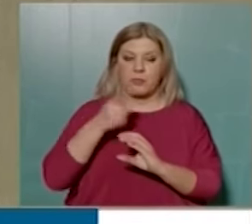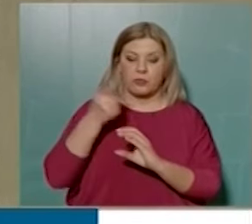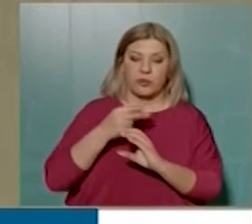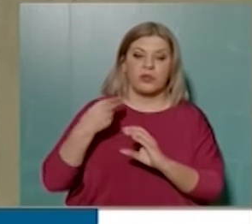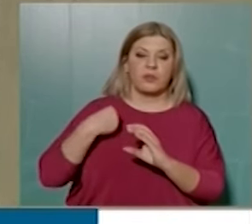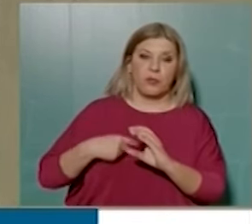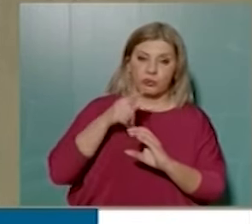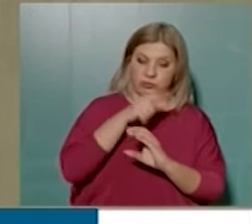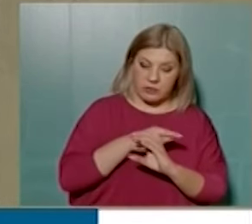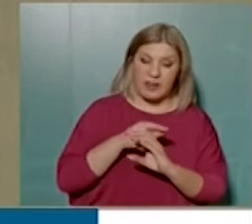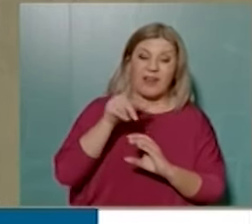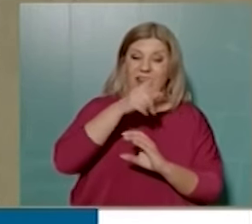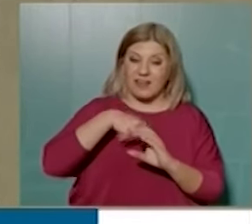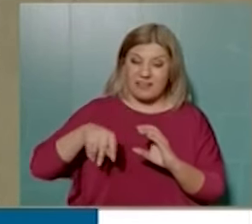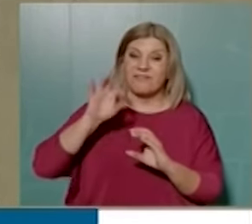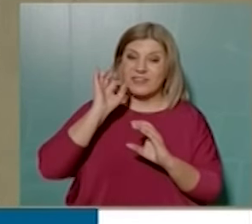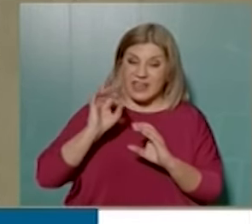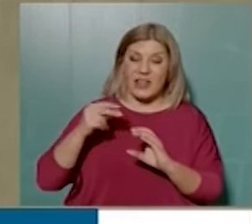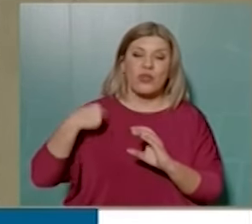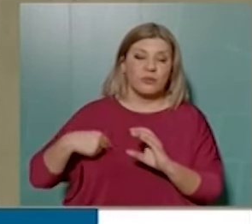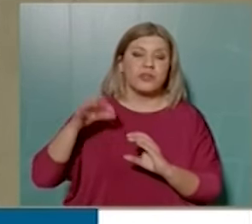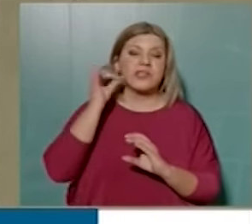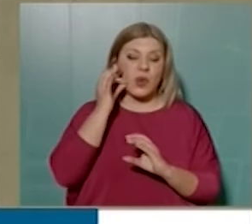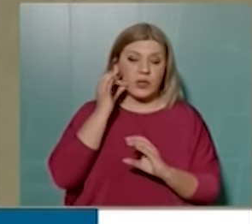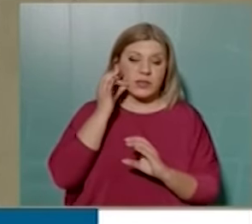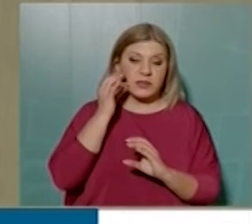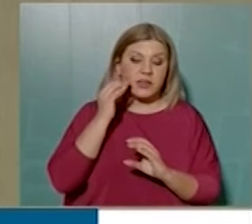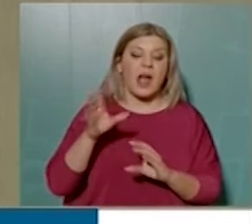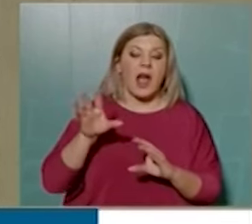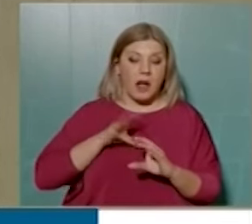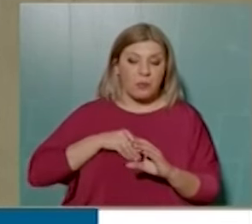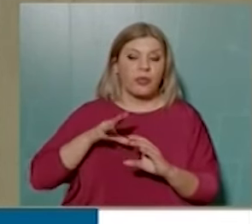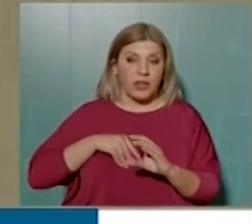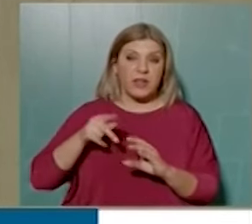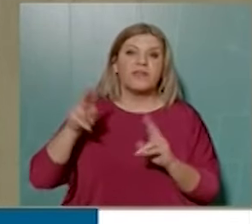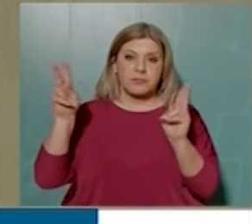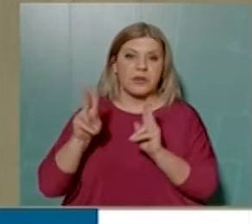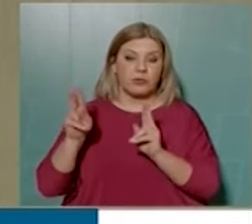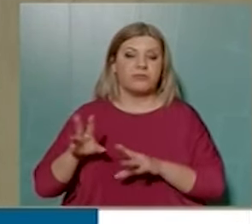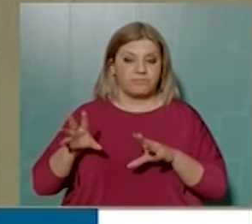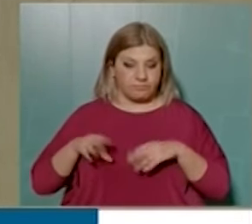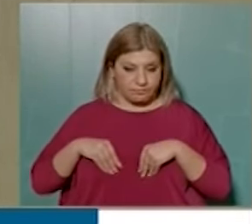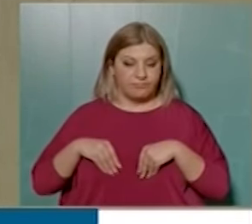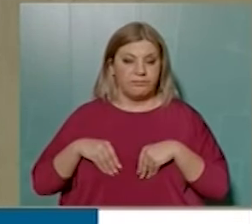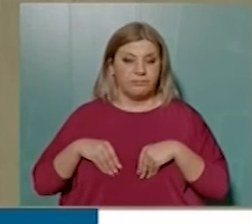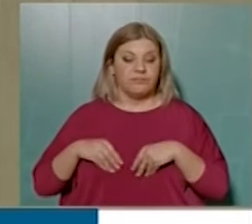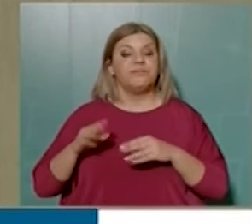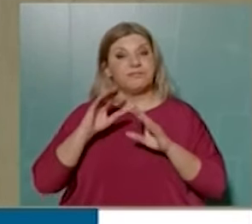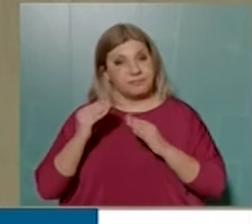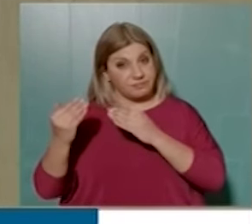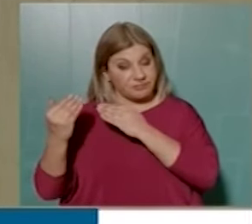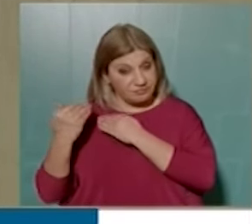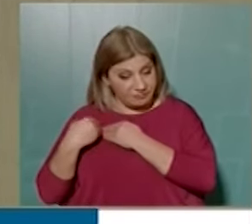δημοτικών αρχών μετα μεταξύ αυτών φυσικά και ο δήμος θεσσαλονίκης αποδέχεται αυτή τη μείωση δέχεται δηλαδή να αναλαμβάνει